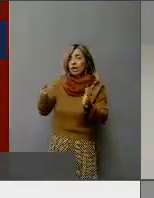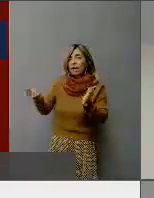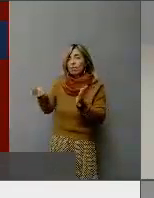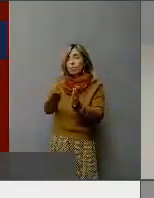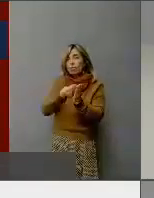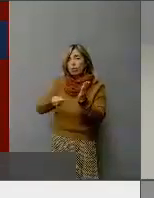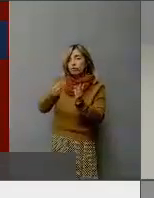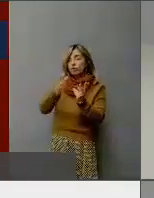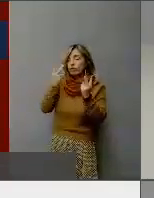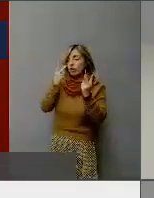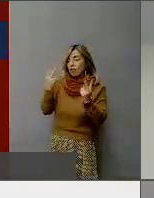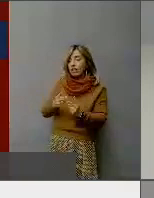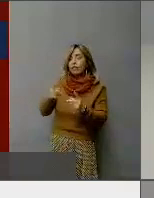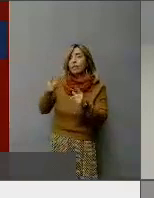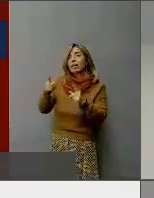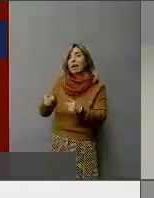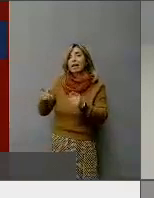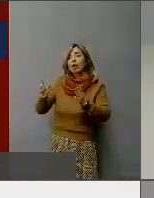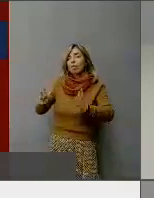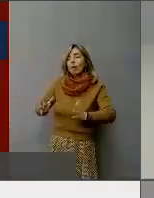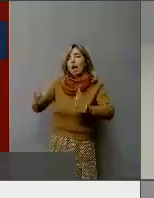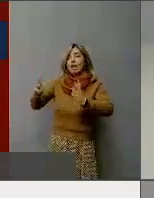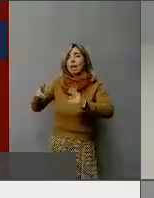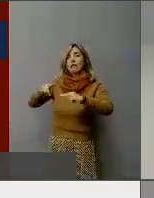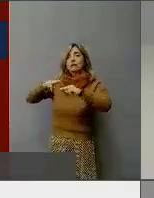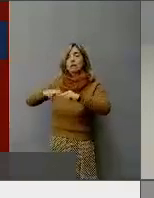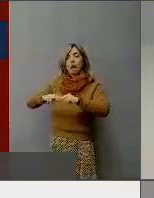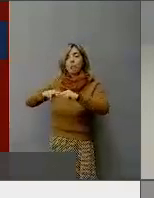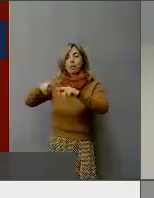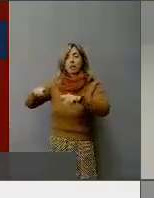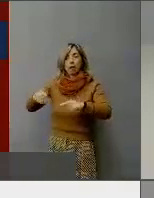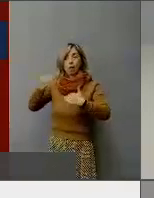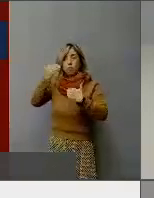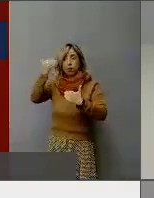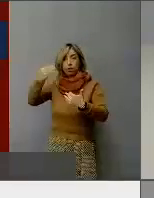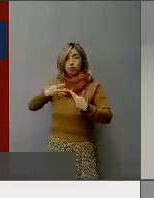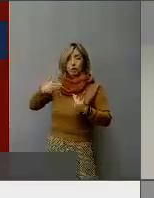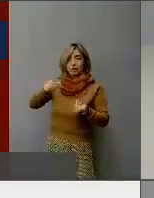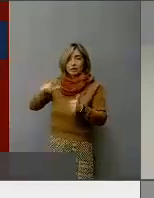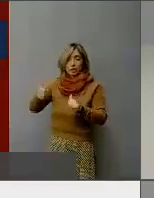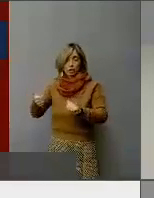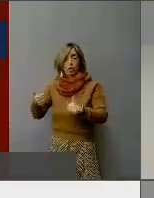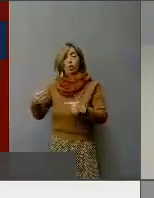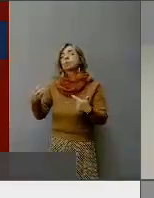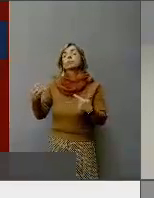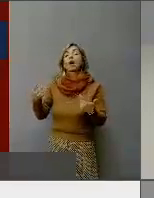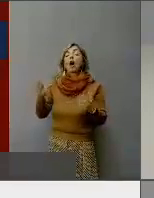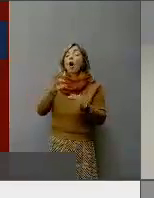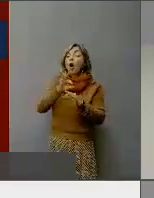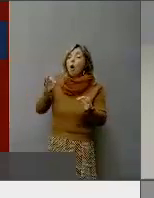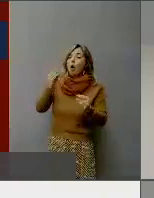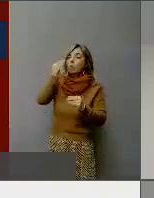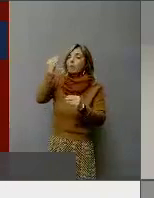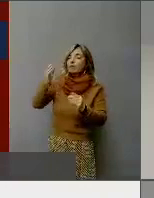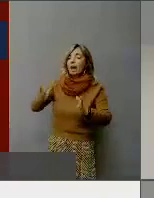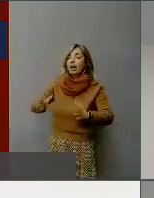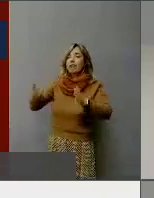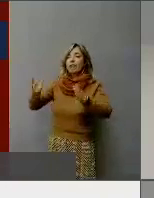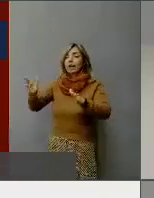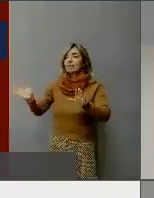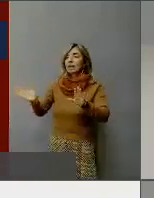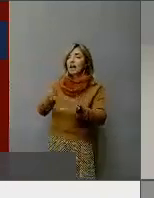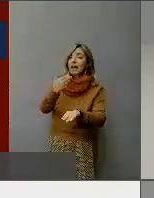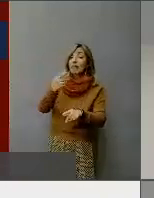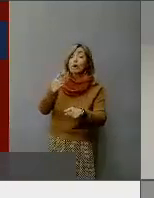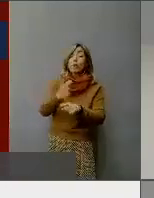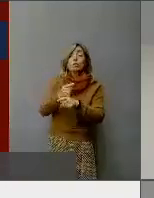ovviamente eventuale eliminazione della vasca però su questo bisogna sentire anche la sovraintendenza perché un'opera